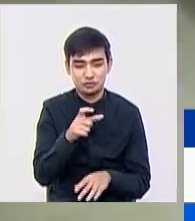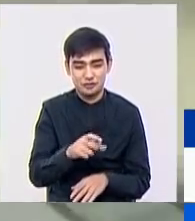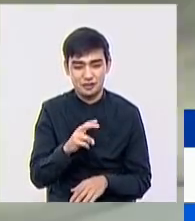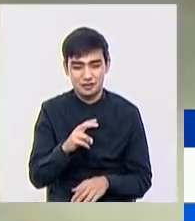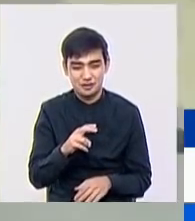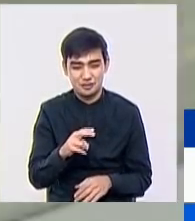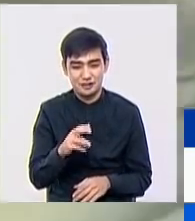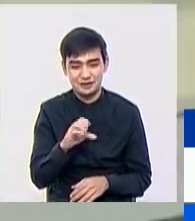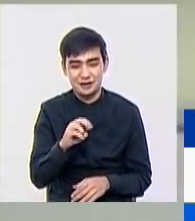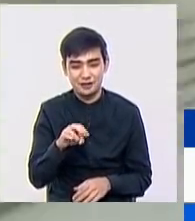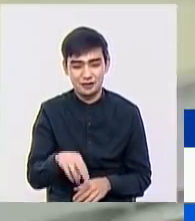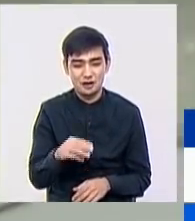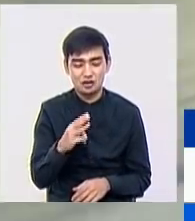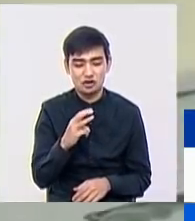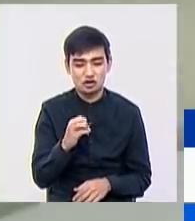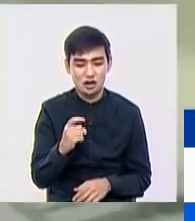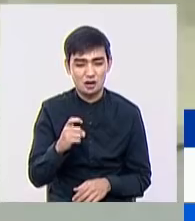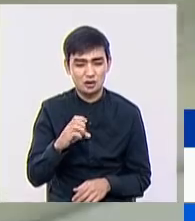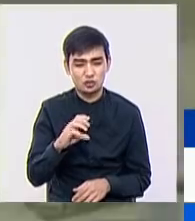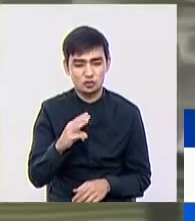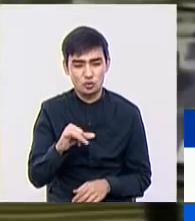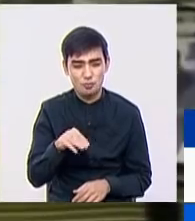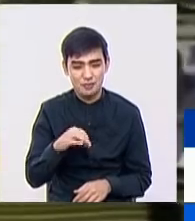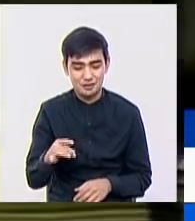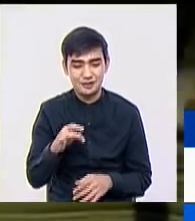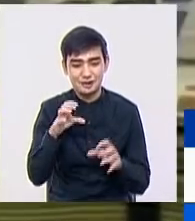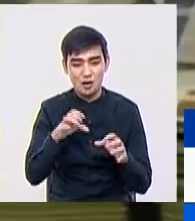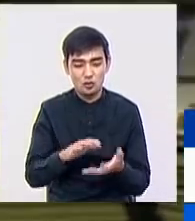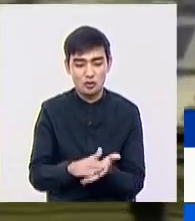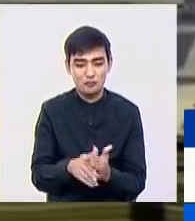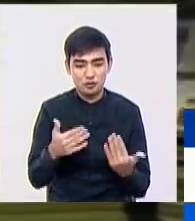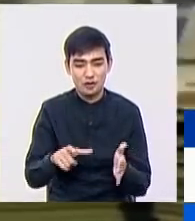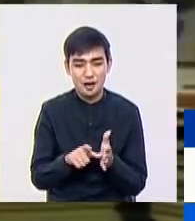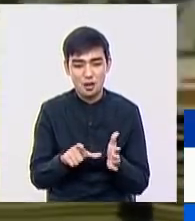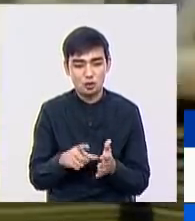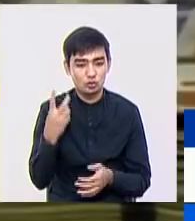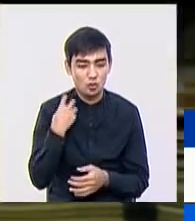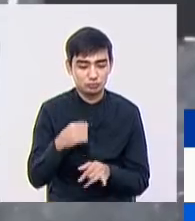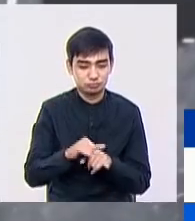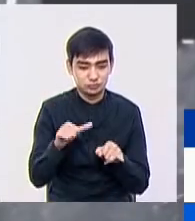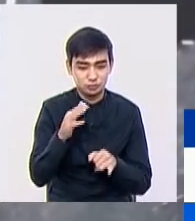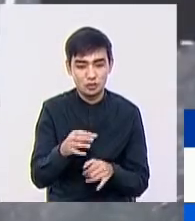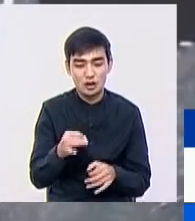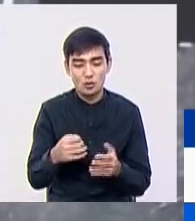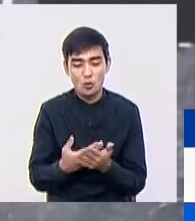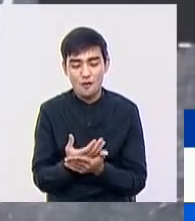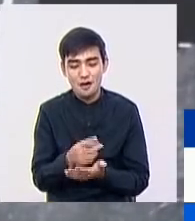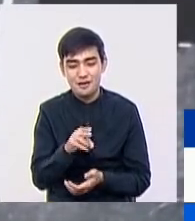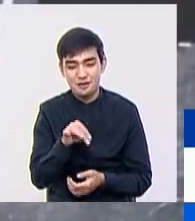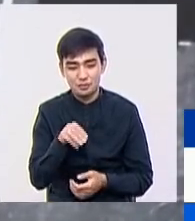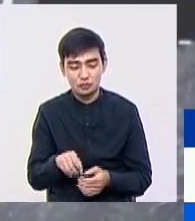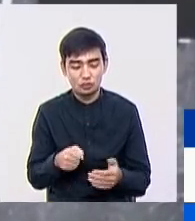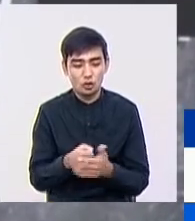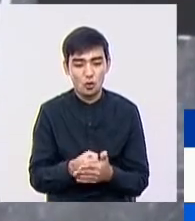демократического большинства в Сенате Чак Шумер сообщил, что законодатели договорились поднять потолок долга и что новый лимит будет действовать до